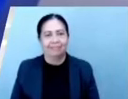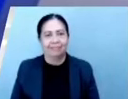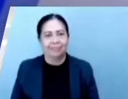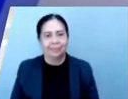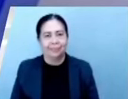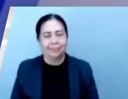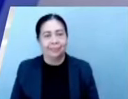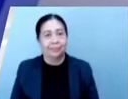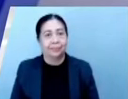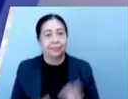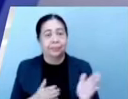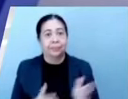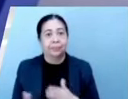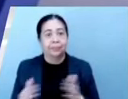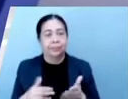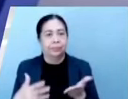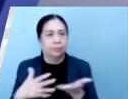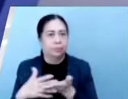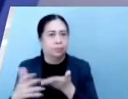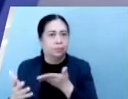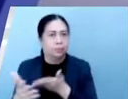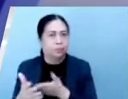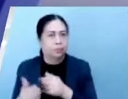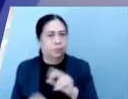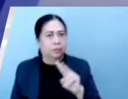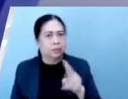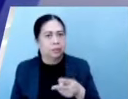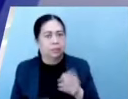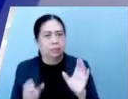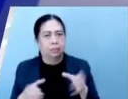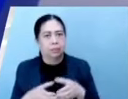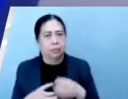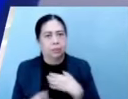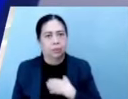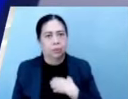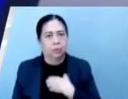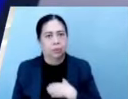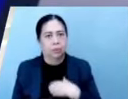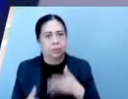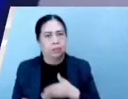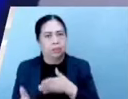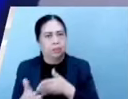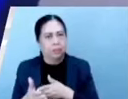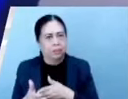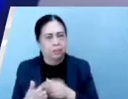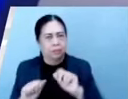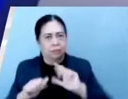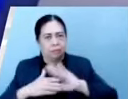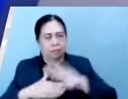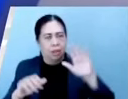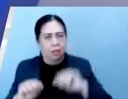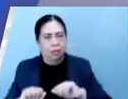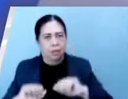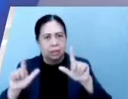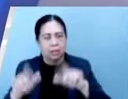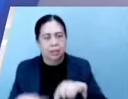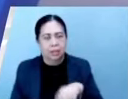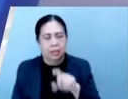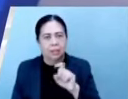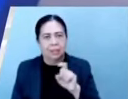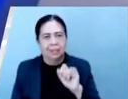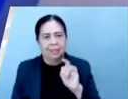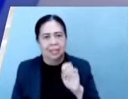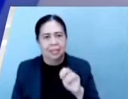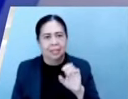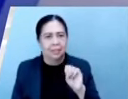Naghahandaan na pong magsampa ng reklamo ang ikalawang batch ng complainant laban sa vlogger at negosyanteng si Yexel Sebastian ayon sa